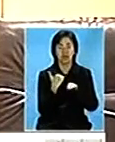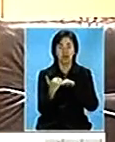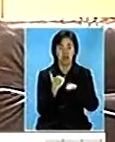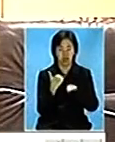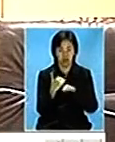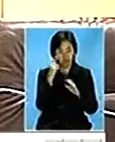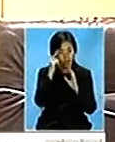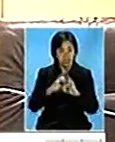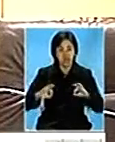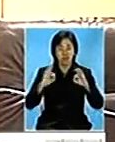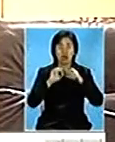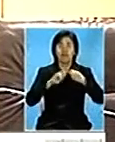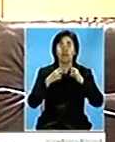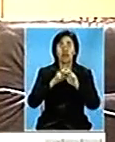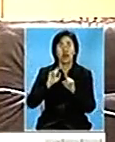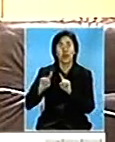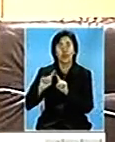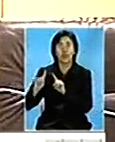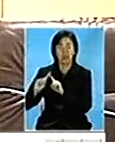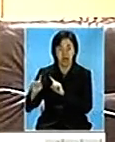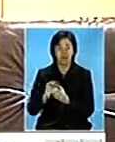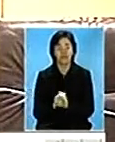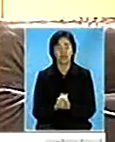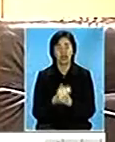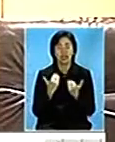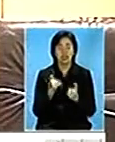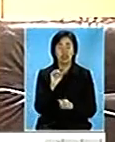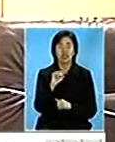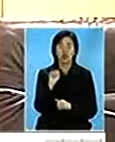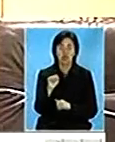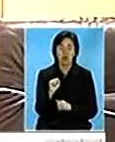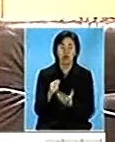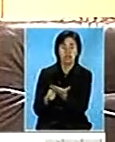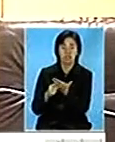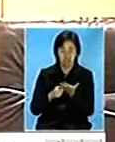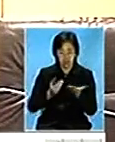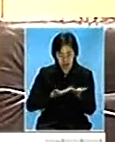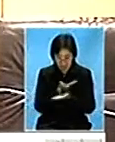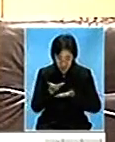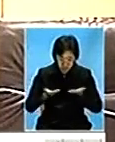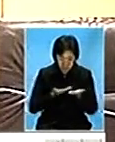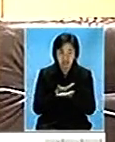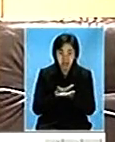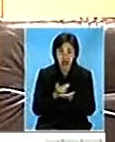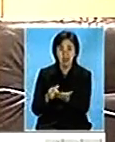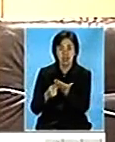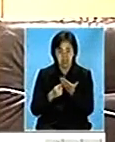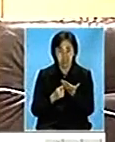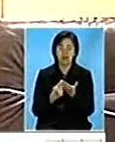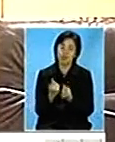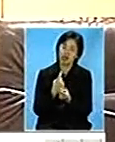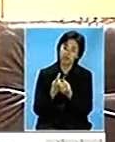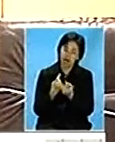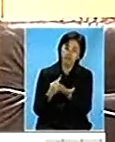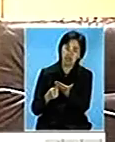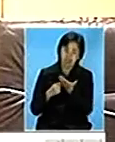ความสำคัญกับปัญหาต่างๆที่สมาชิกสภาผู้แทนได้นำมาหารือในสภาผู้แทนราษฎร